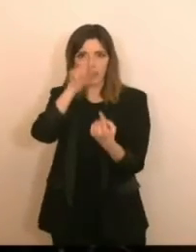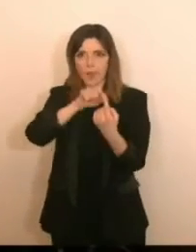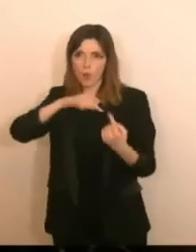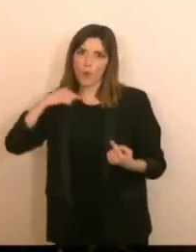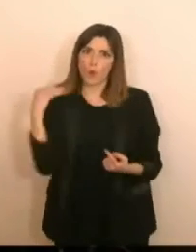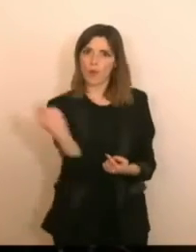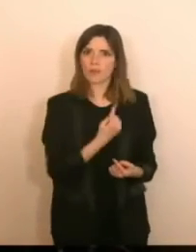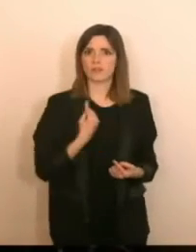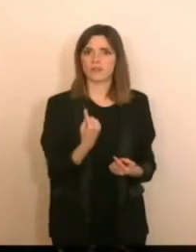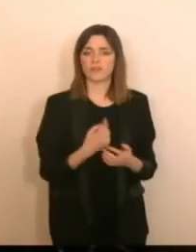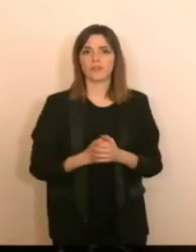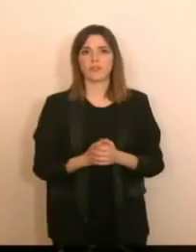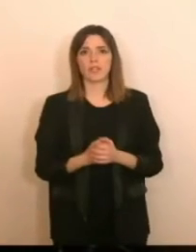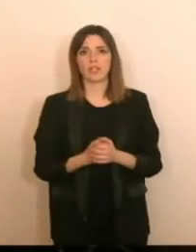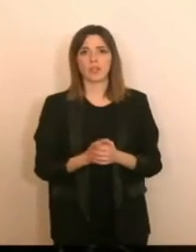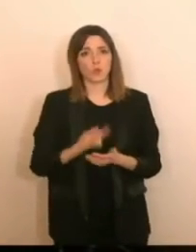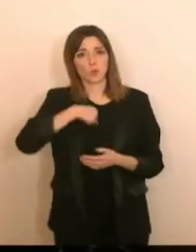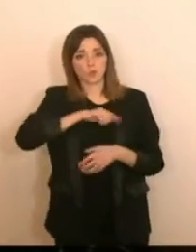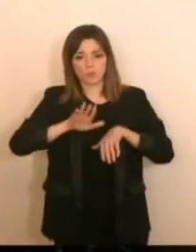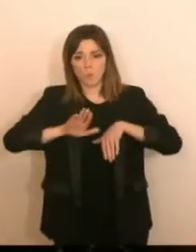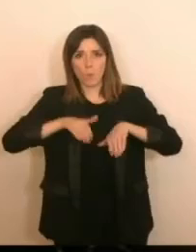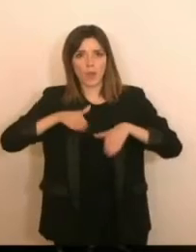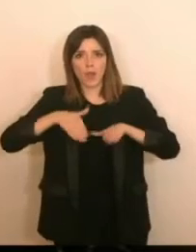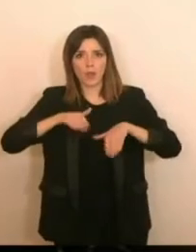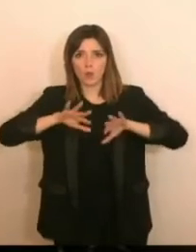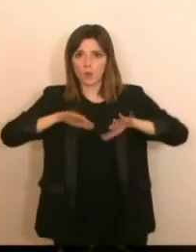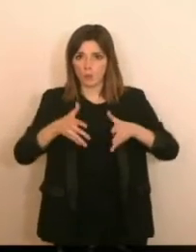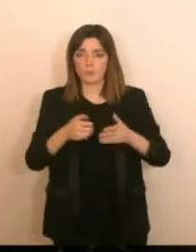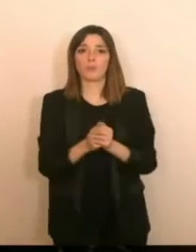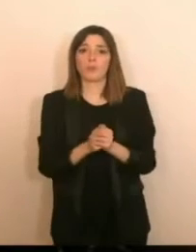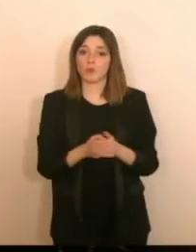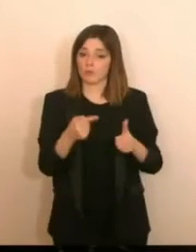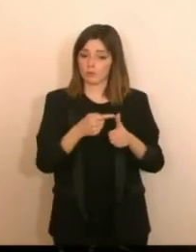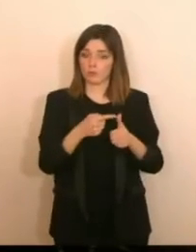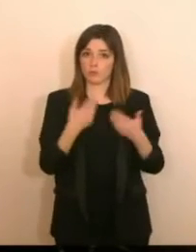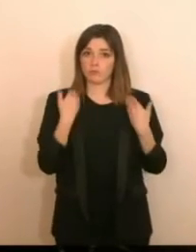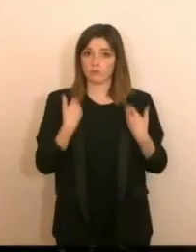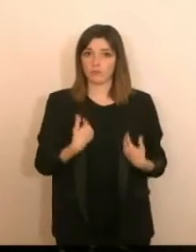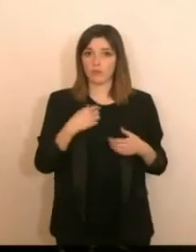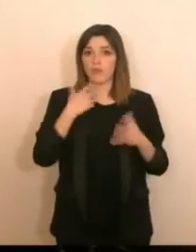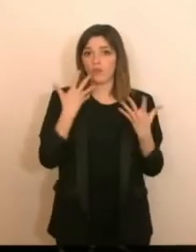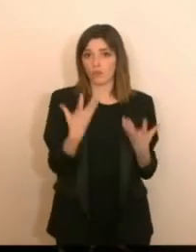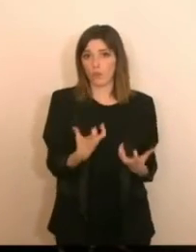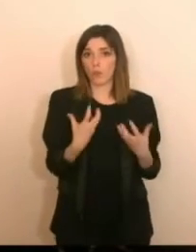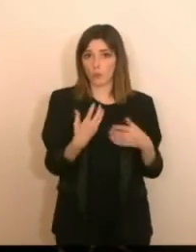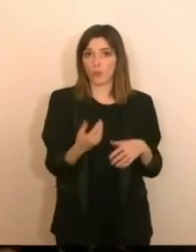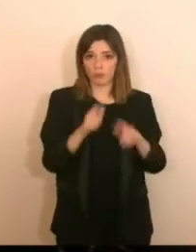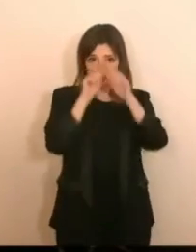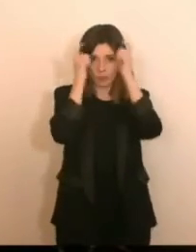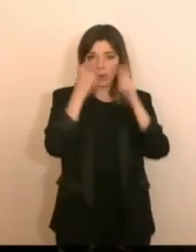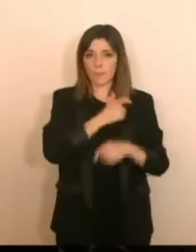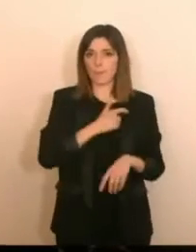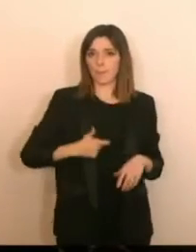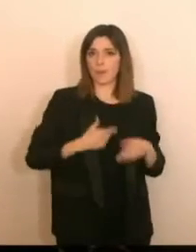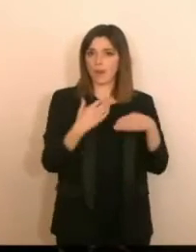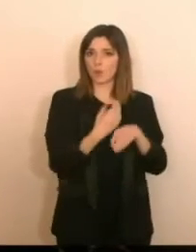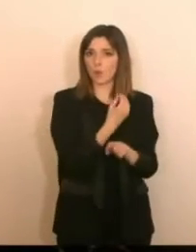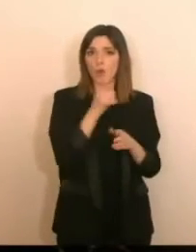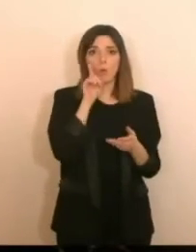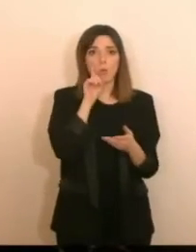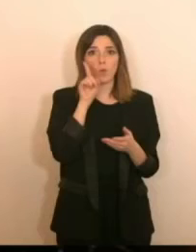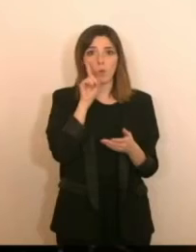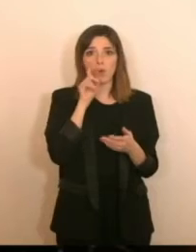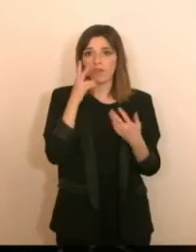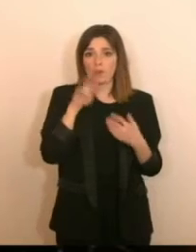les leviers pour agir moi je veux être mère d'euros je veux être maire de rouen parce que le maire c'est l'élu local par essence